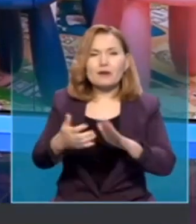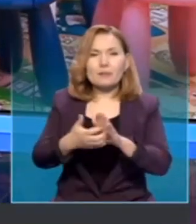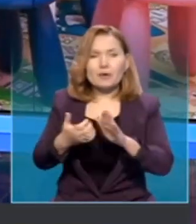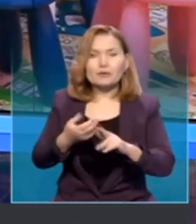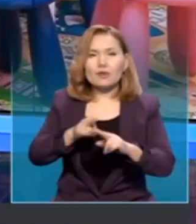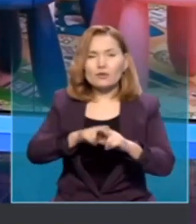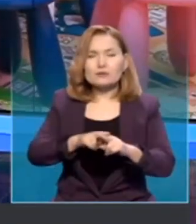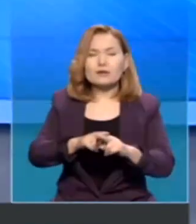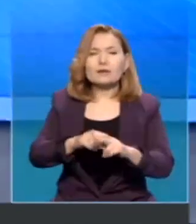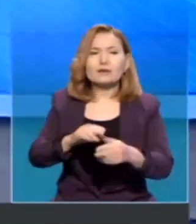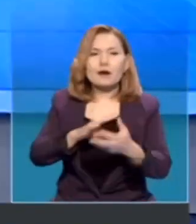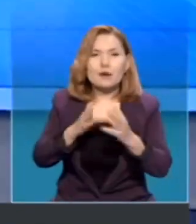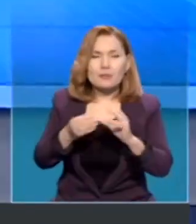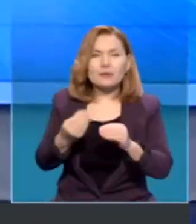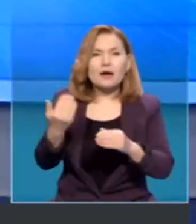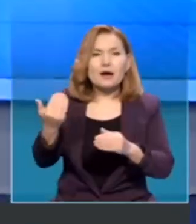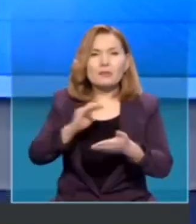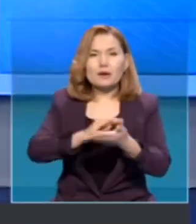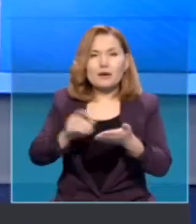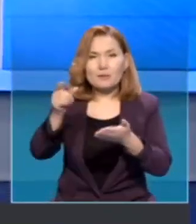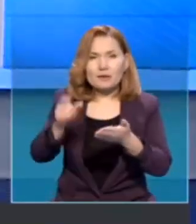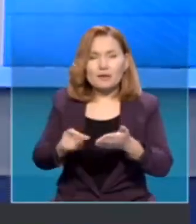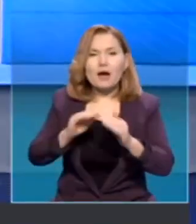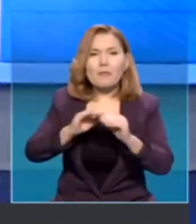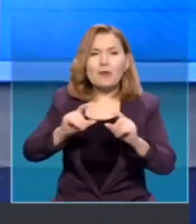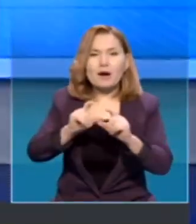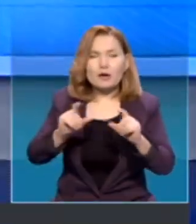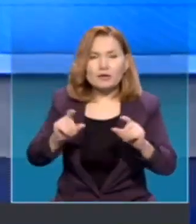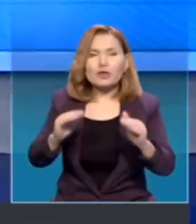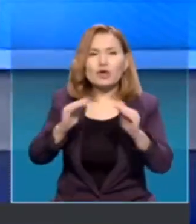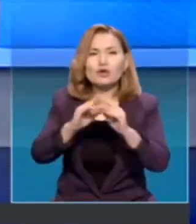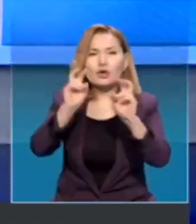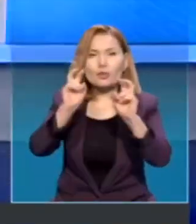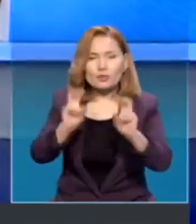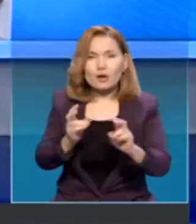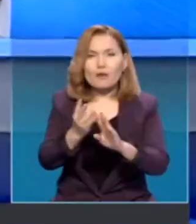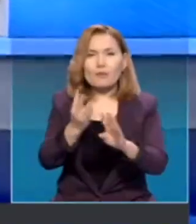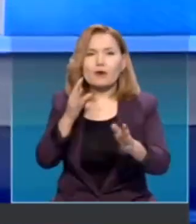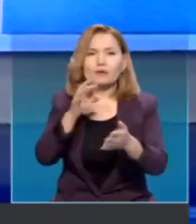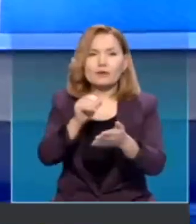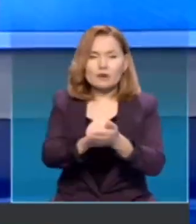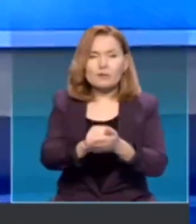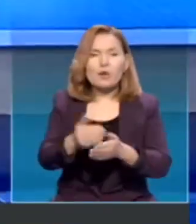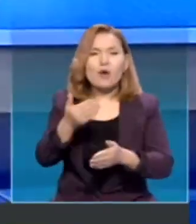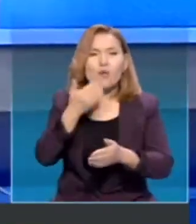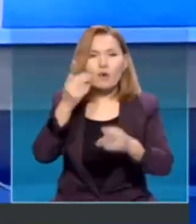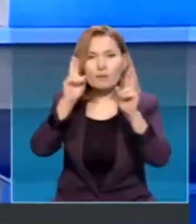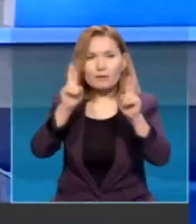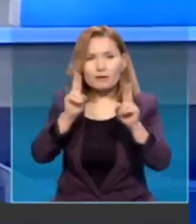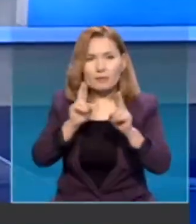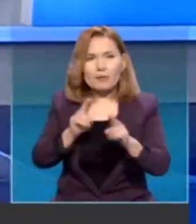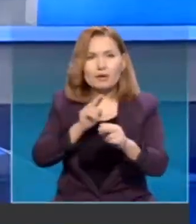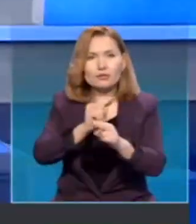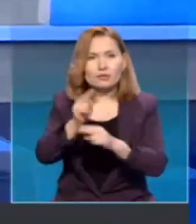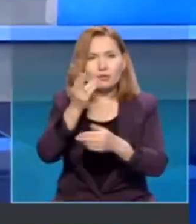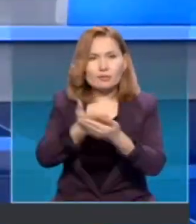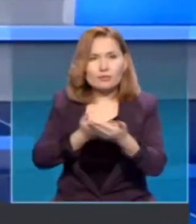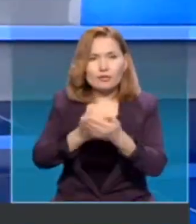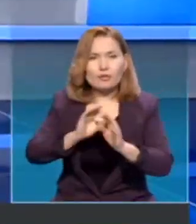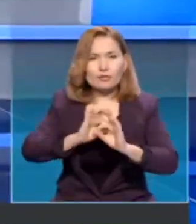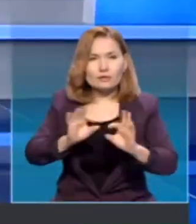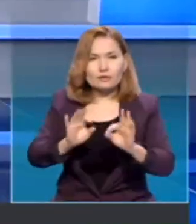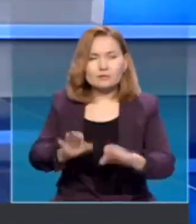бере алмайды. Әріптесім Асылбек Данияр балабақшаға үйден шықпай кезекке тұрудың оңай тәсілін көрсетеді.